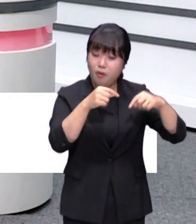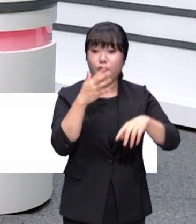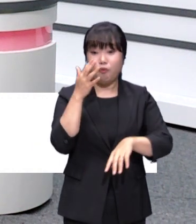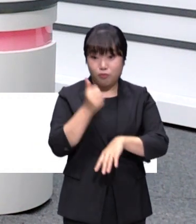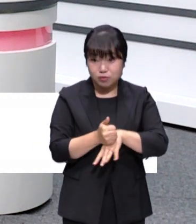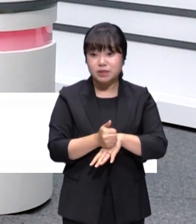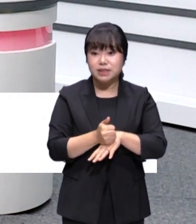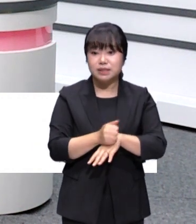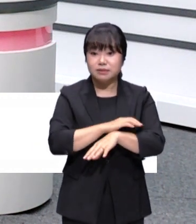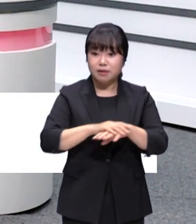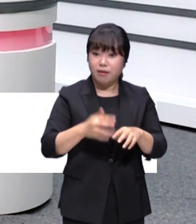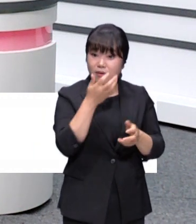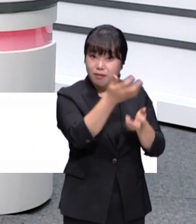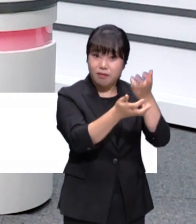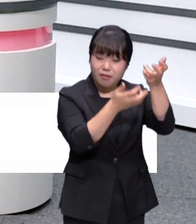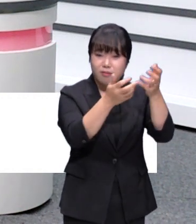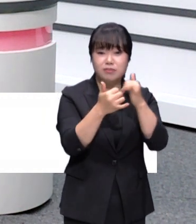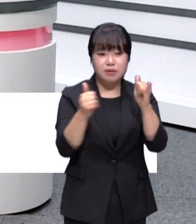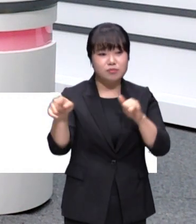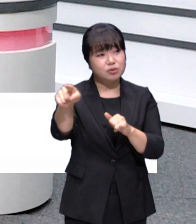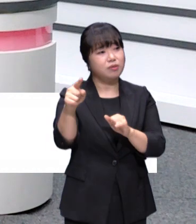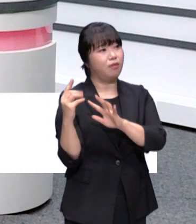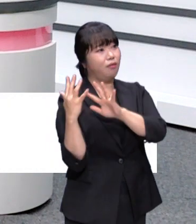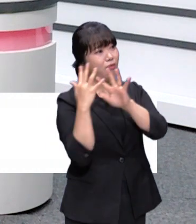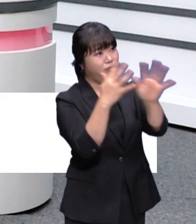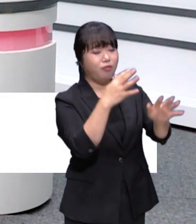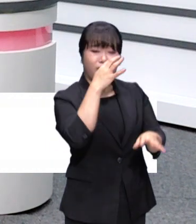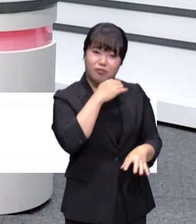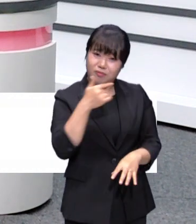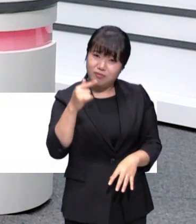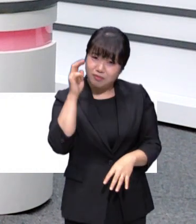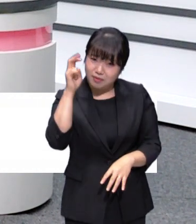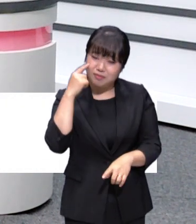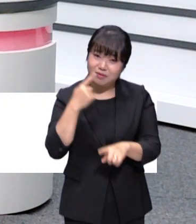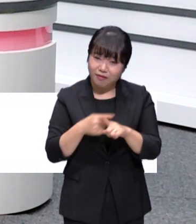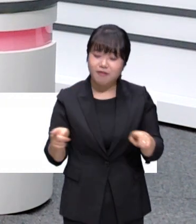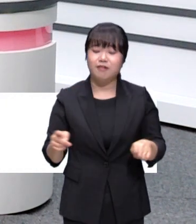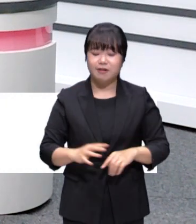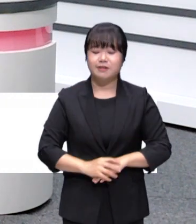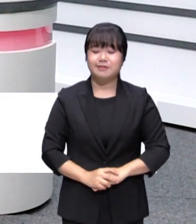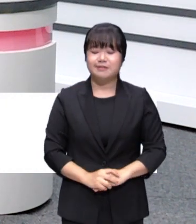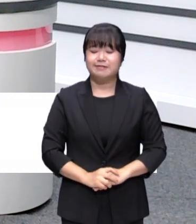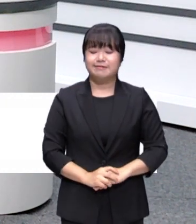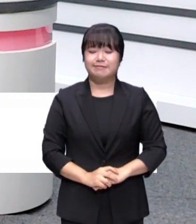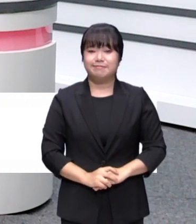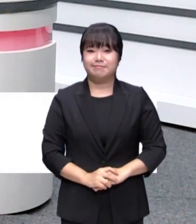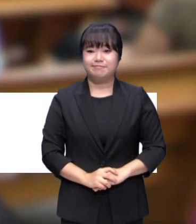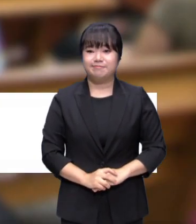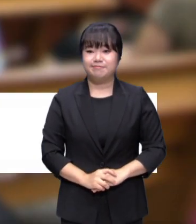그 잘 채워놓으면은 우리 주민들에게 오히려 득이 되지 않을까 이렇게 생각하고 있습니다.